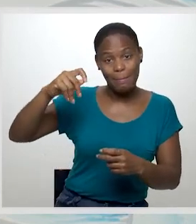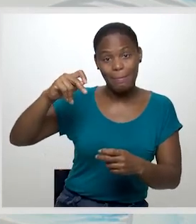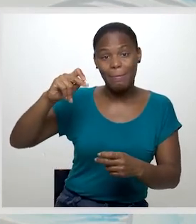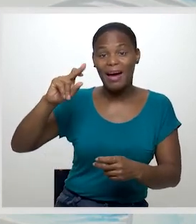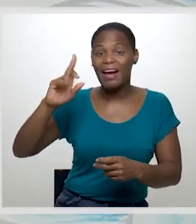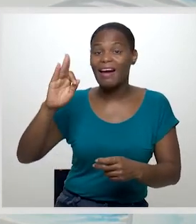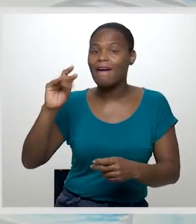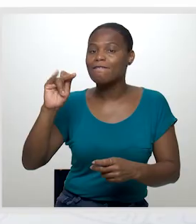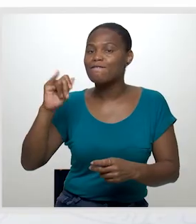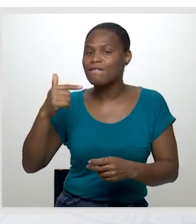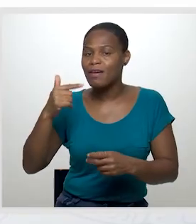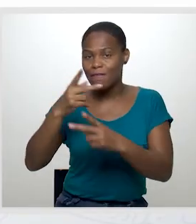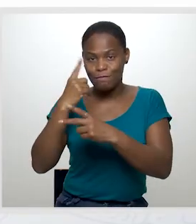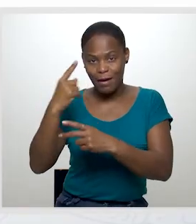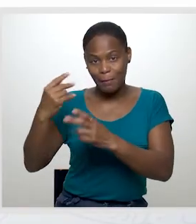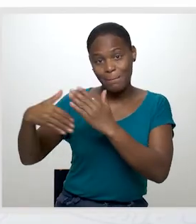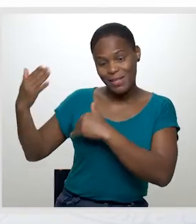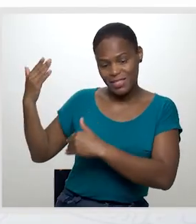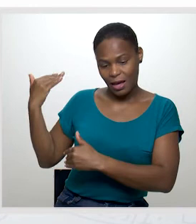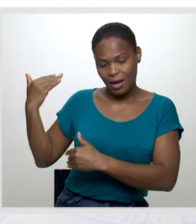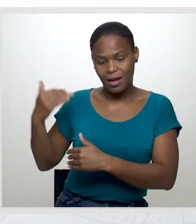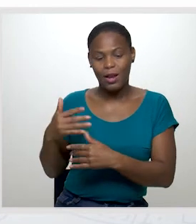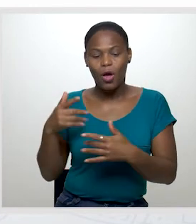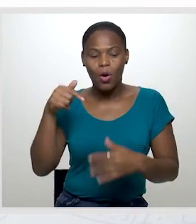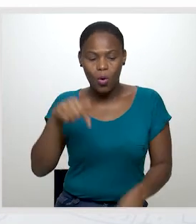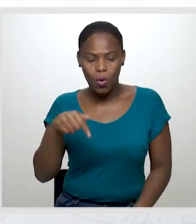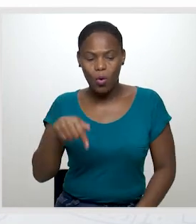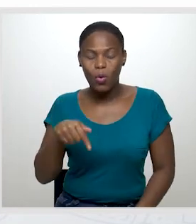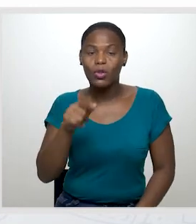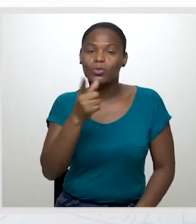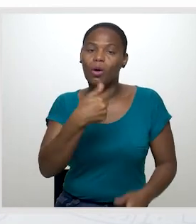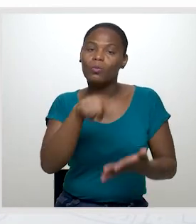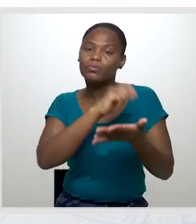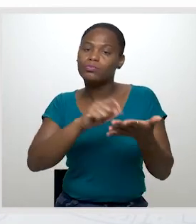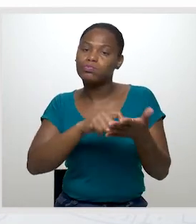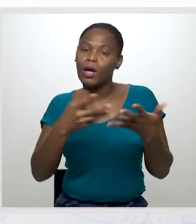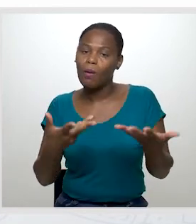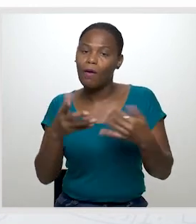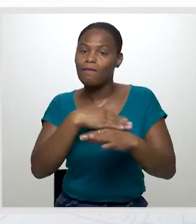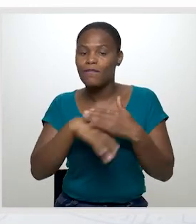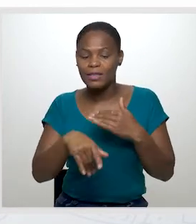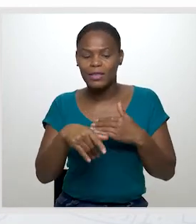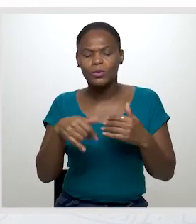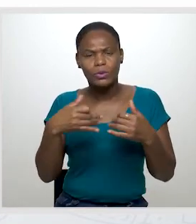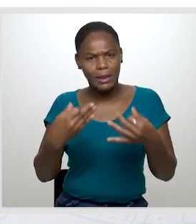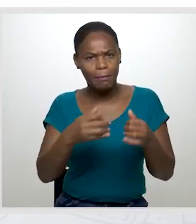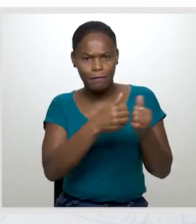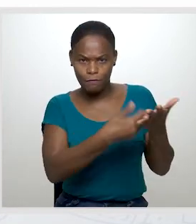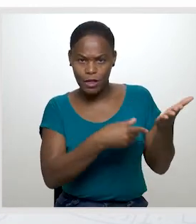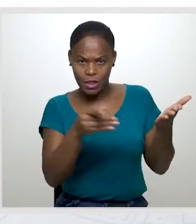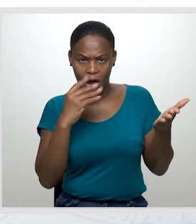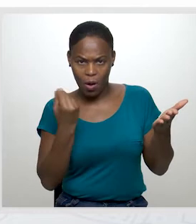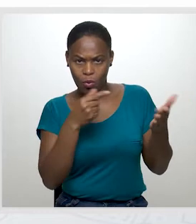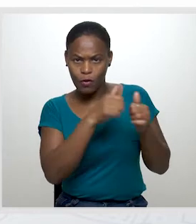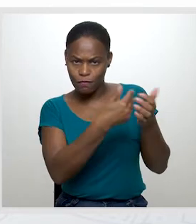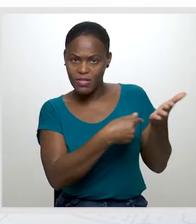l'imparfait. Alors, pour cela, nous allons faire ce petit exercice. Tu es toujours avec ta fiche apprenant,